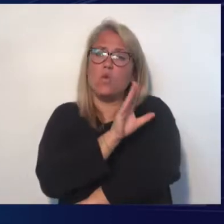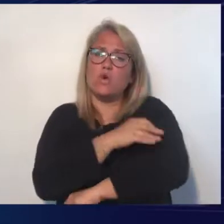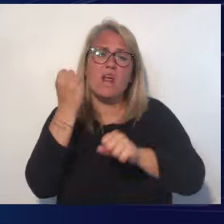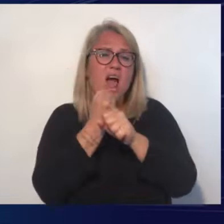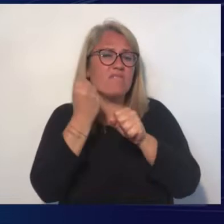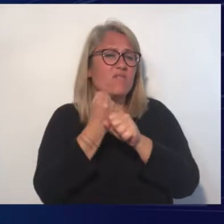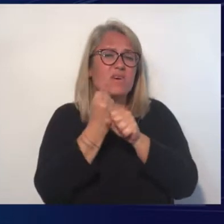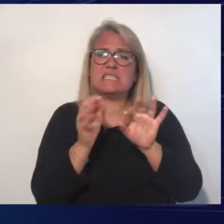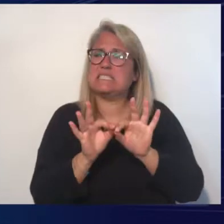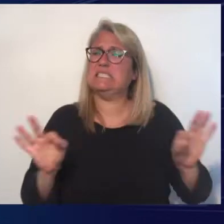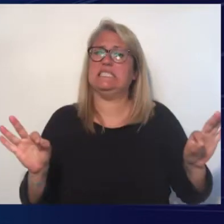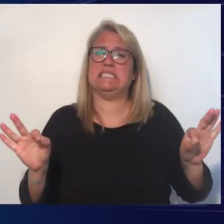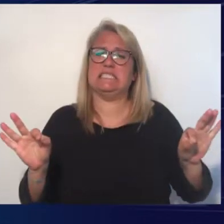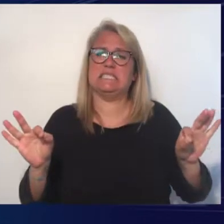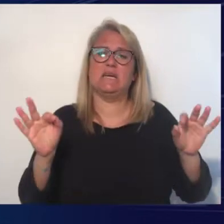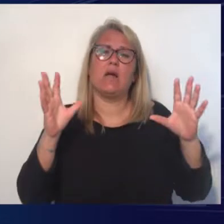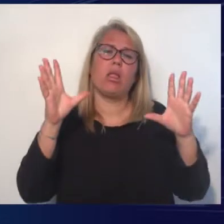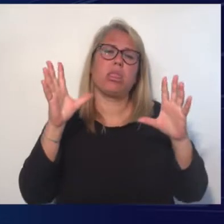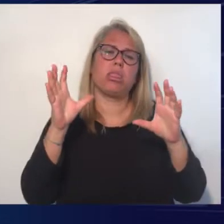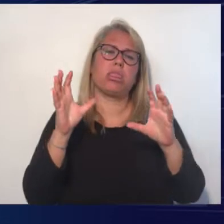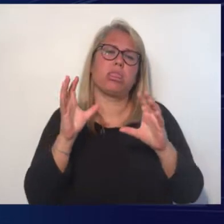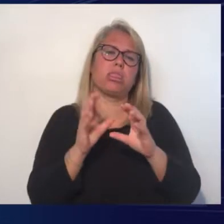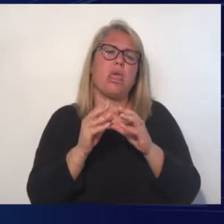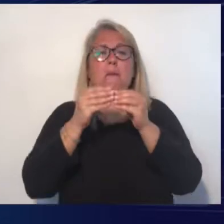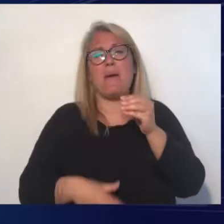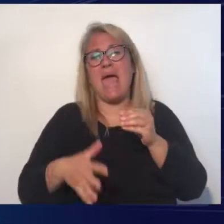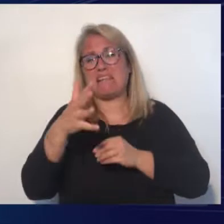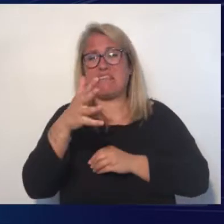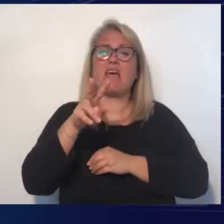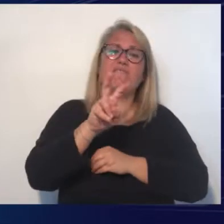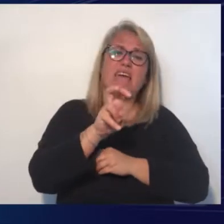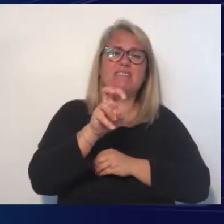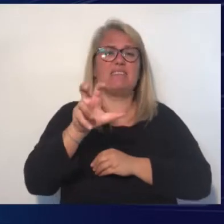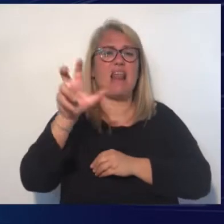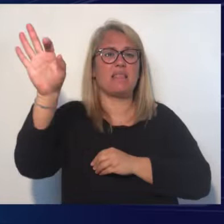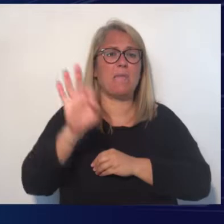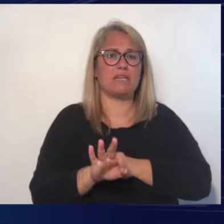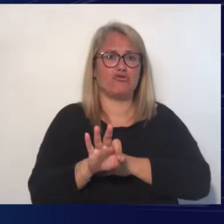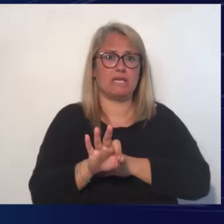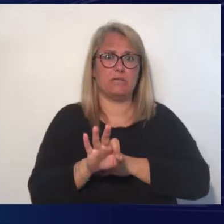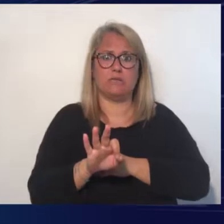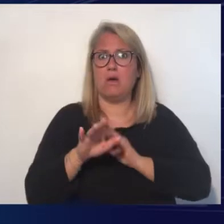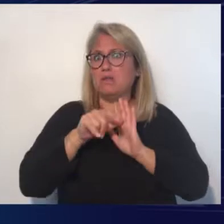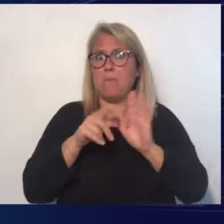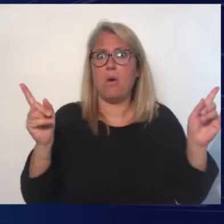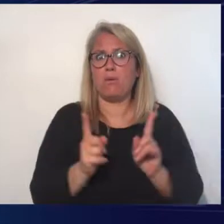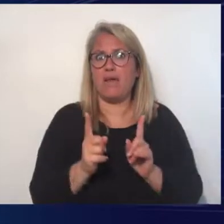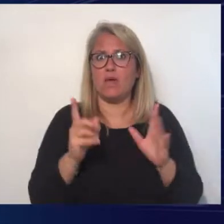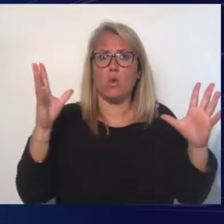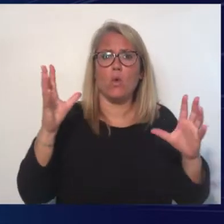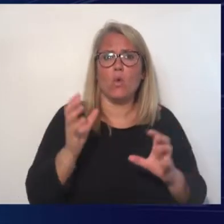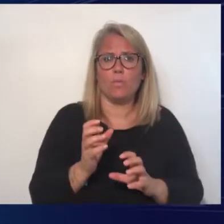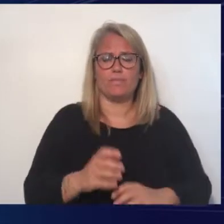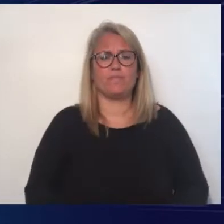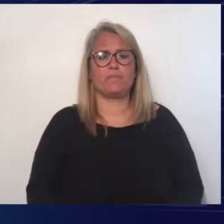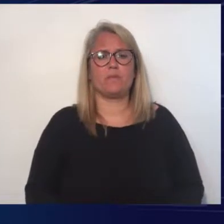lavorano neanche nei singoli movimenti. E si ha una perdita di massa muscolare del 20-30% in pochissimi giorni.